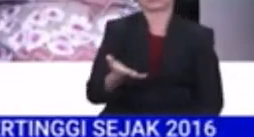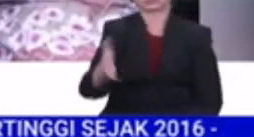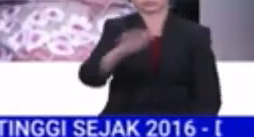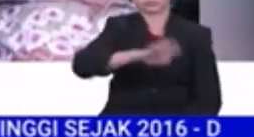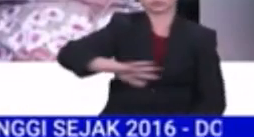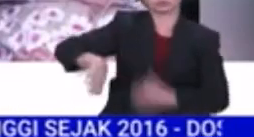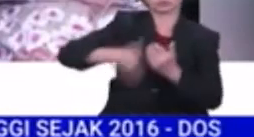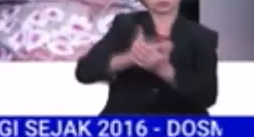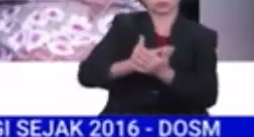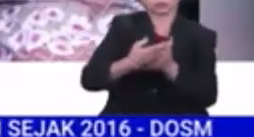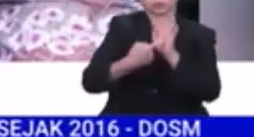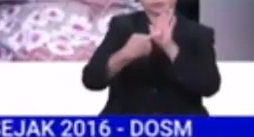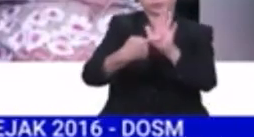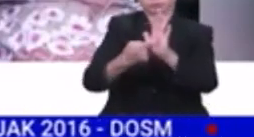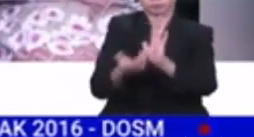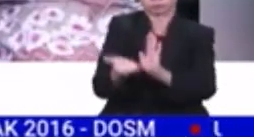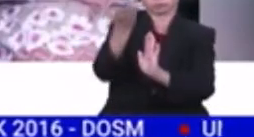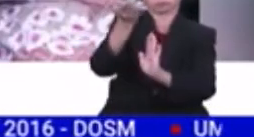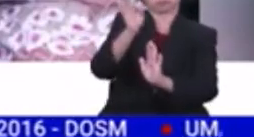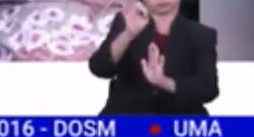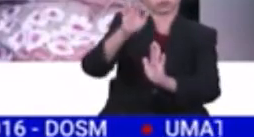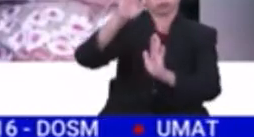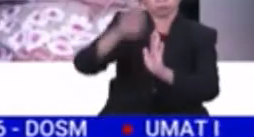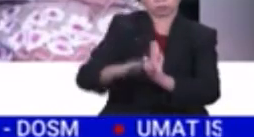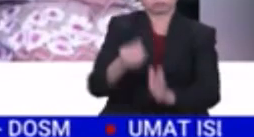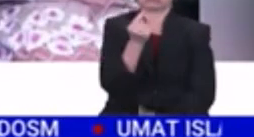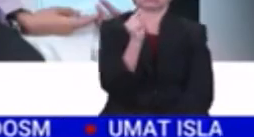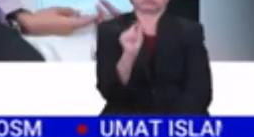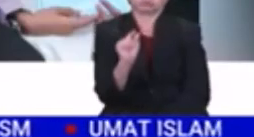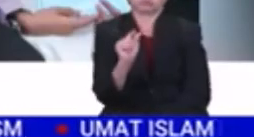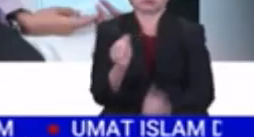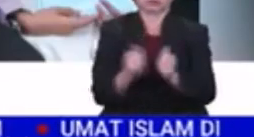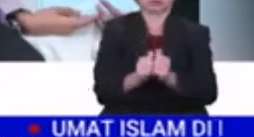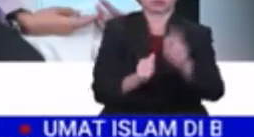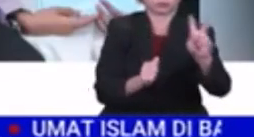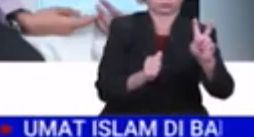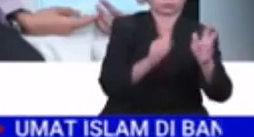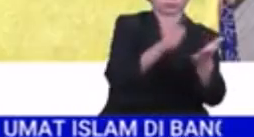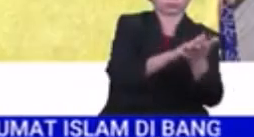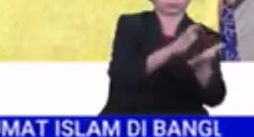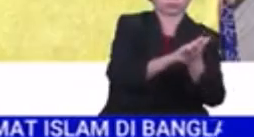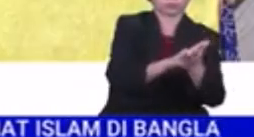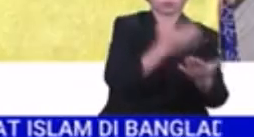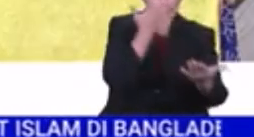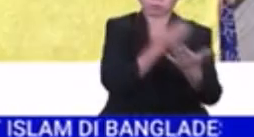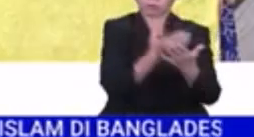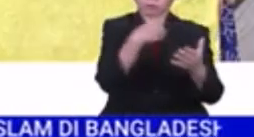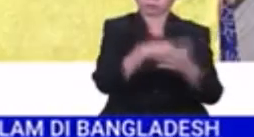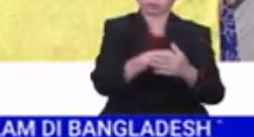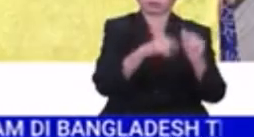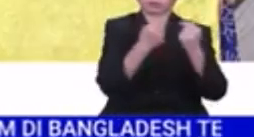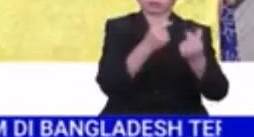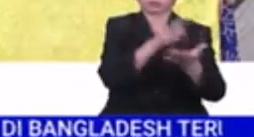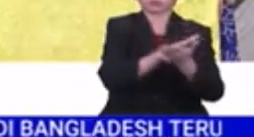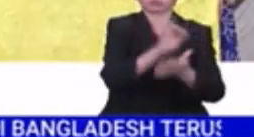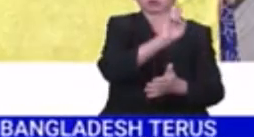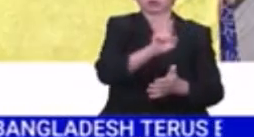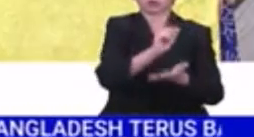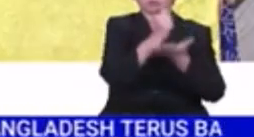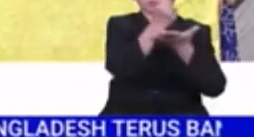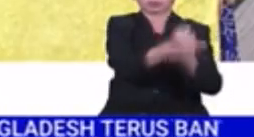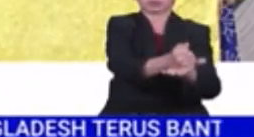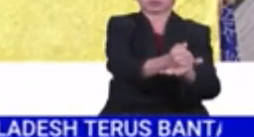keseluruhannya menunjukkan peningkatan dan penurunan yang kecil dengan dua sekolah mencetak kedudukan baik dalam kategori sekolah agama